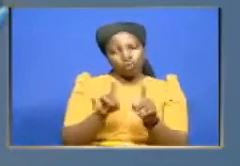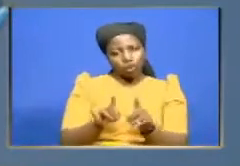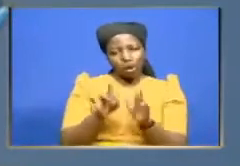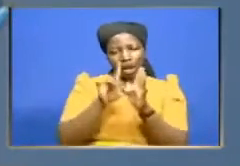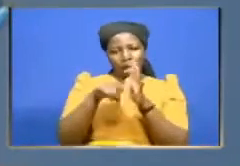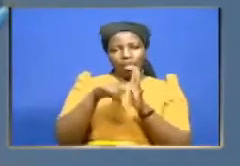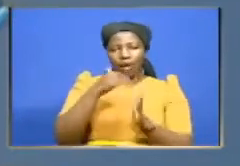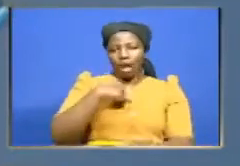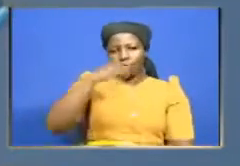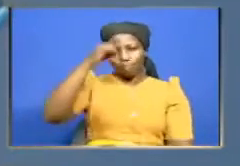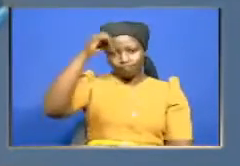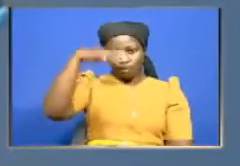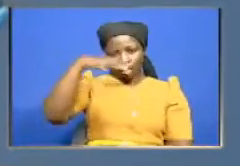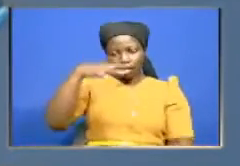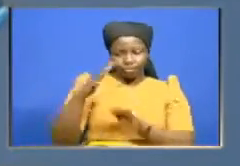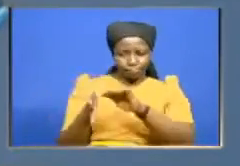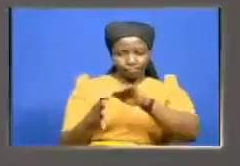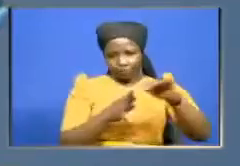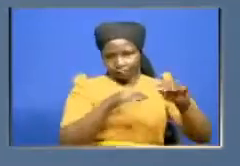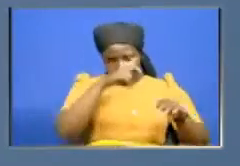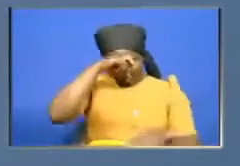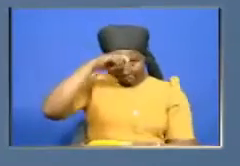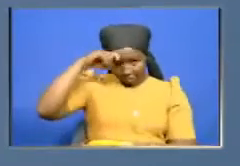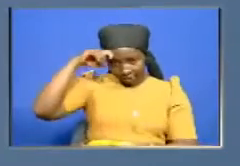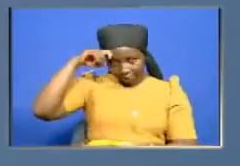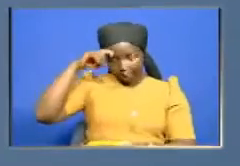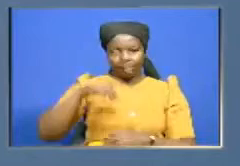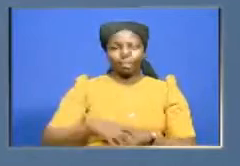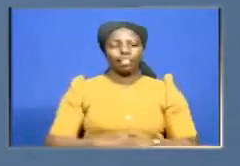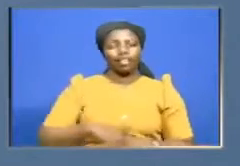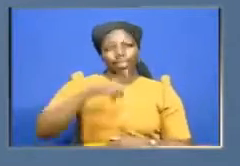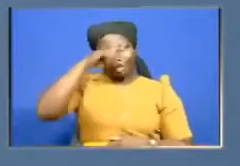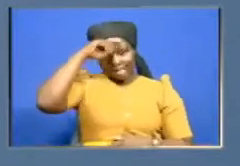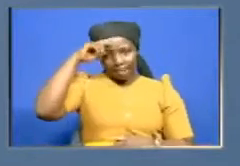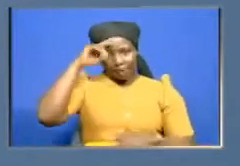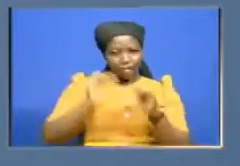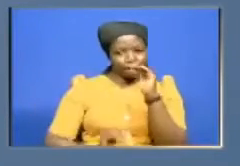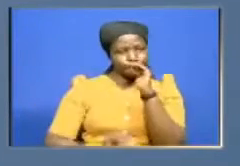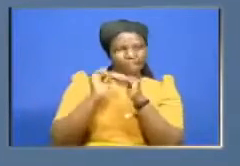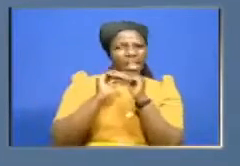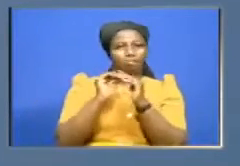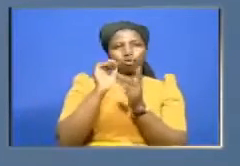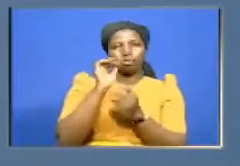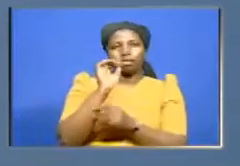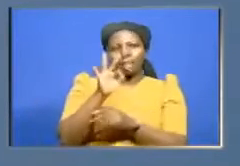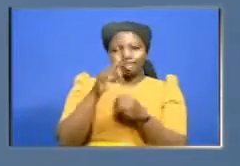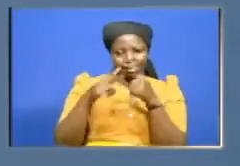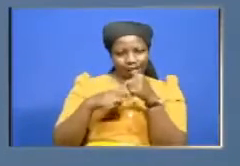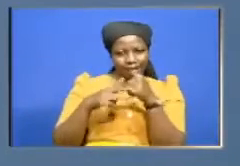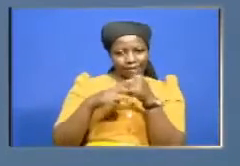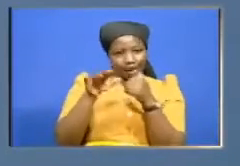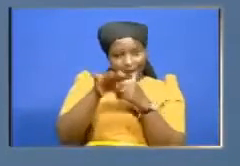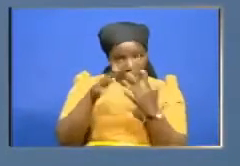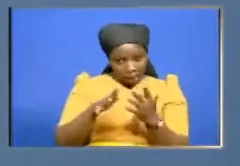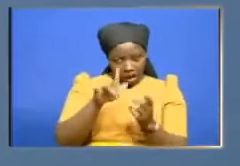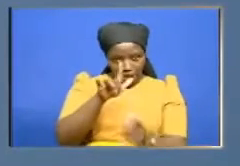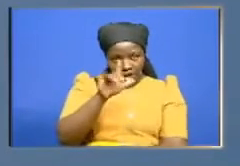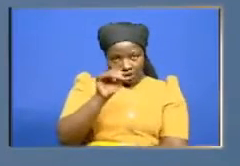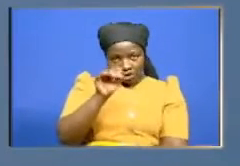vya jua. Tukiangazia viwango vya joto, ni kwamba joto litafikia nyuzi 37 katika maeneo ya